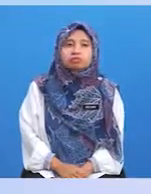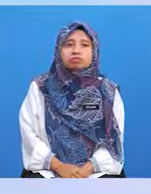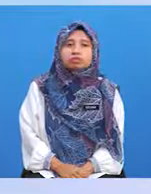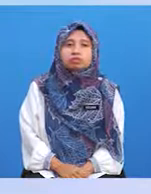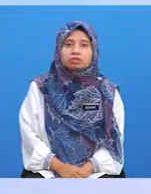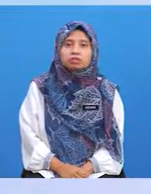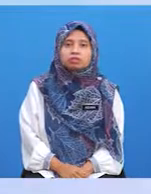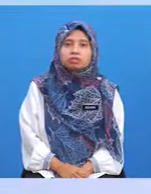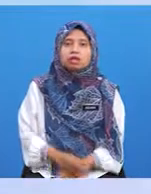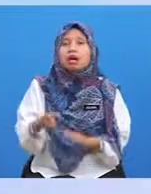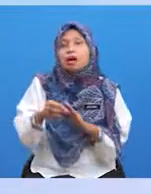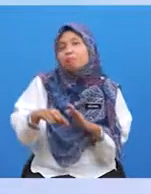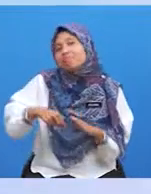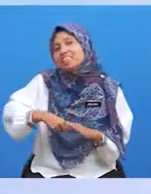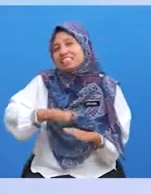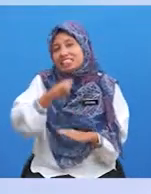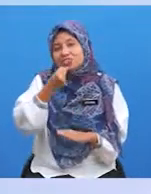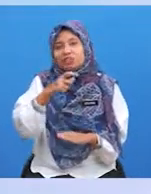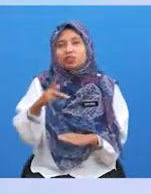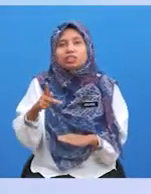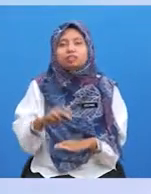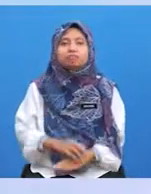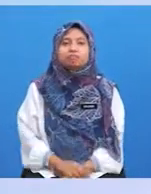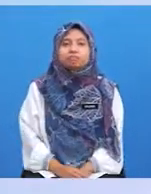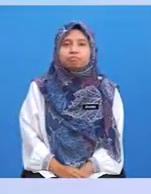pula? Menyeronokkan, cikgu.